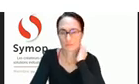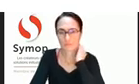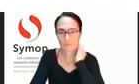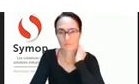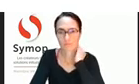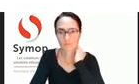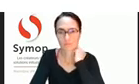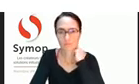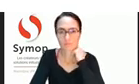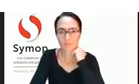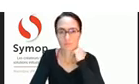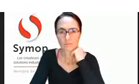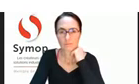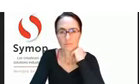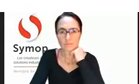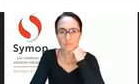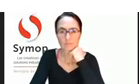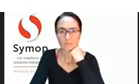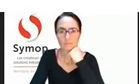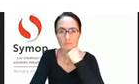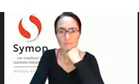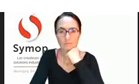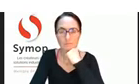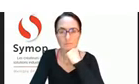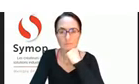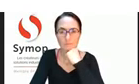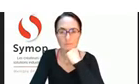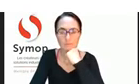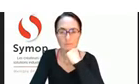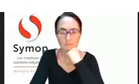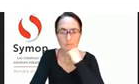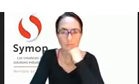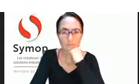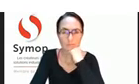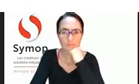réductions de jeu entre les engrenages, des problèmes de synchronisation,